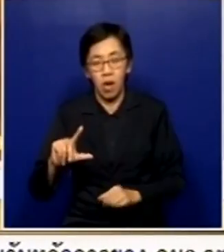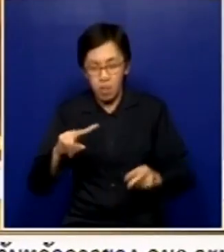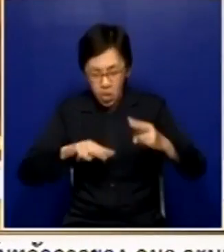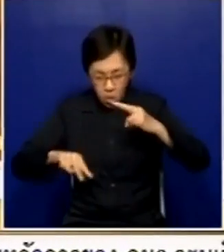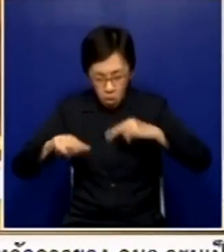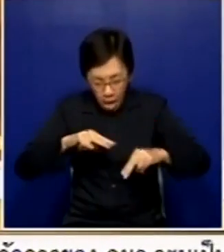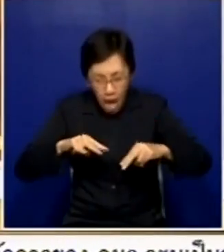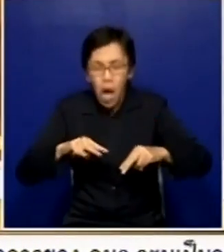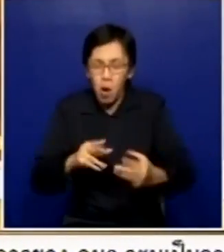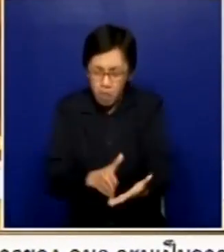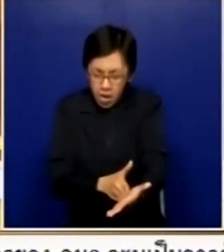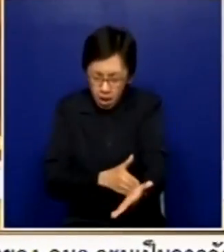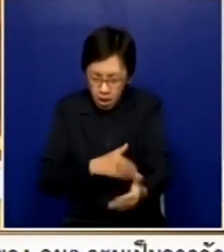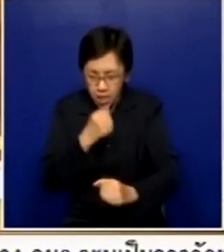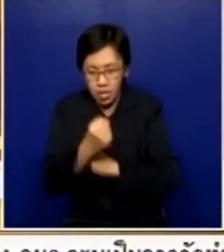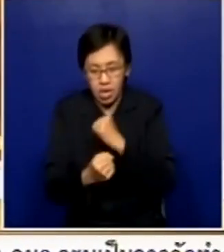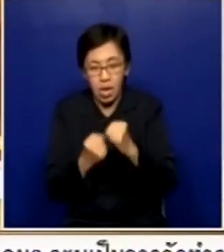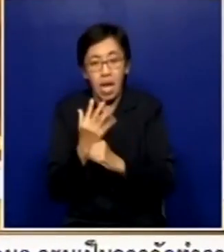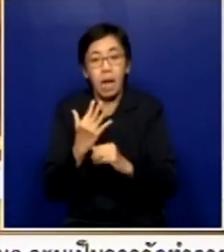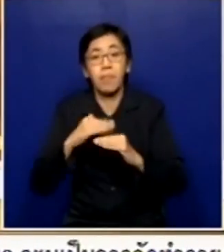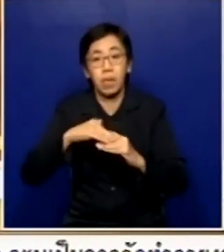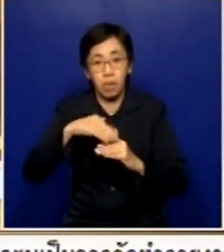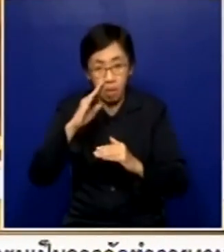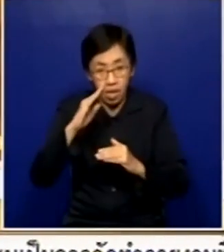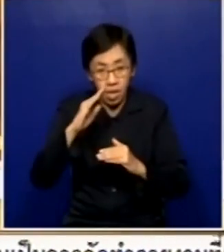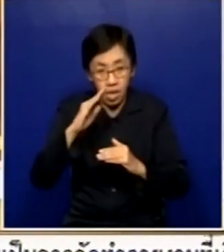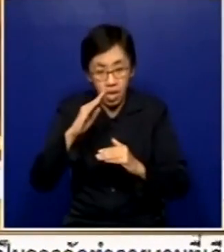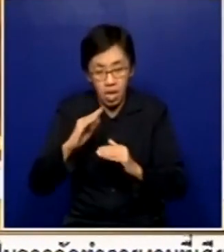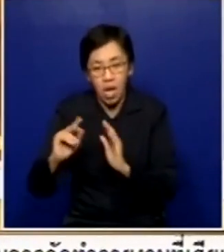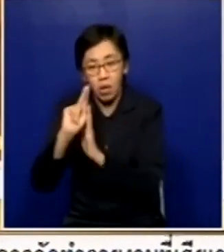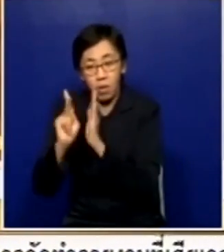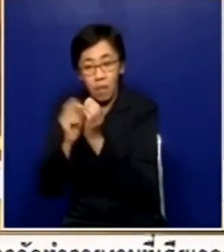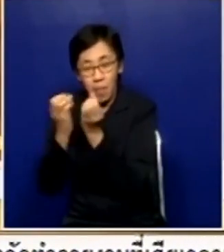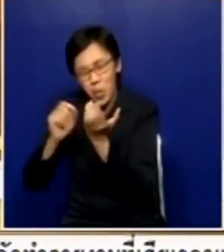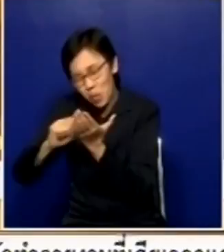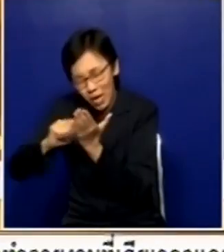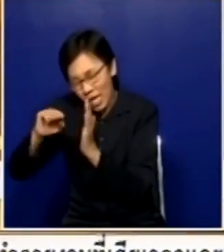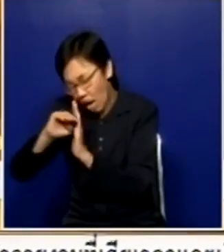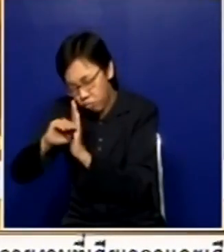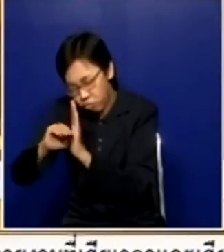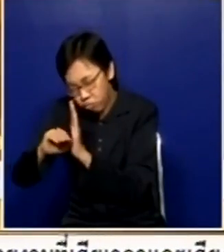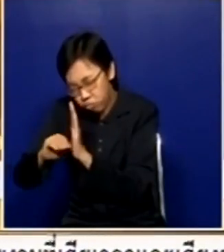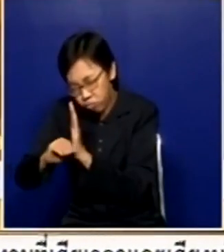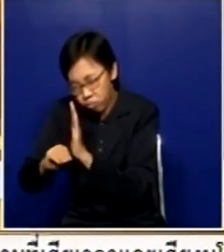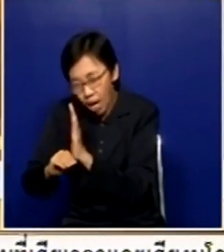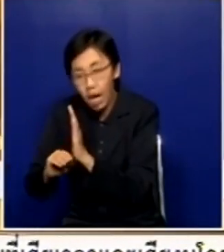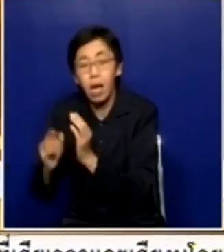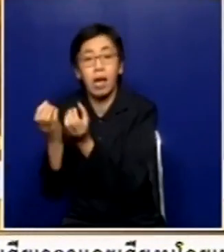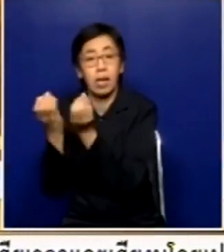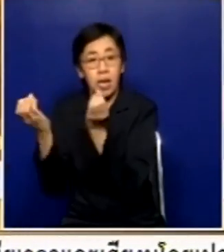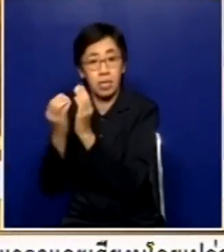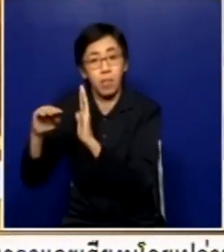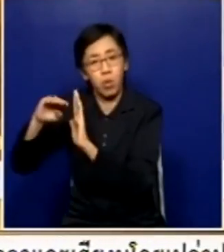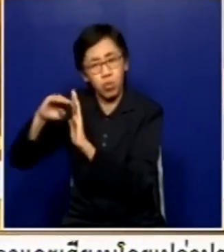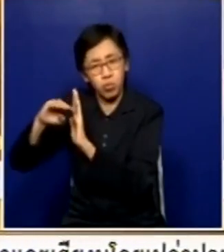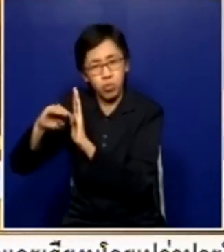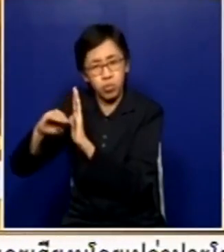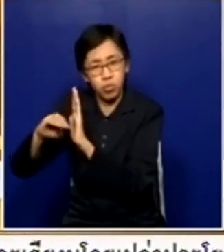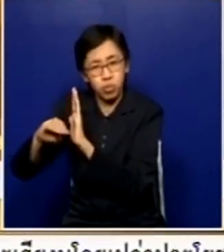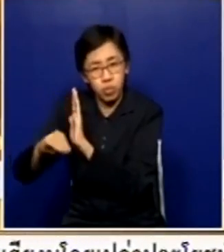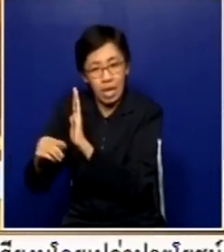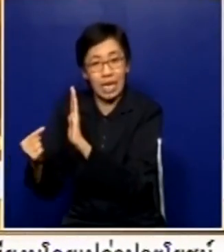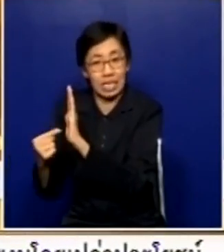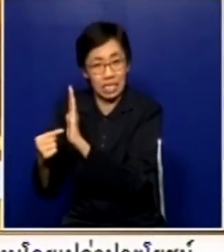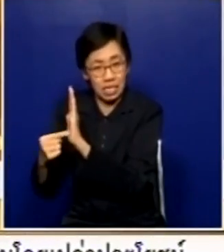กว่าก็ยังมีการออกแบบและจำนูญฉันเห็นได้